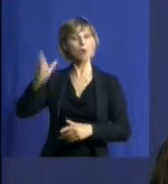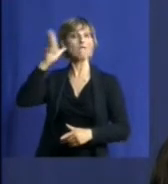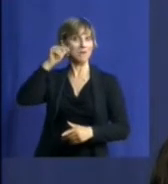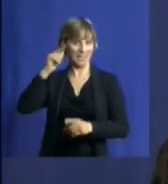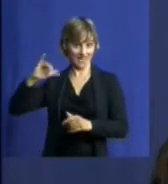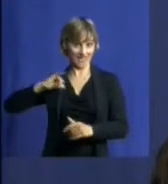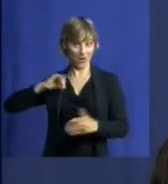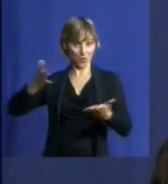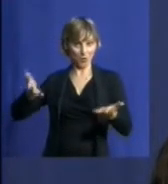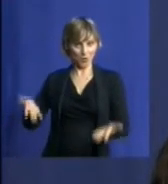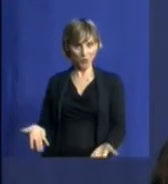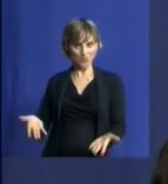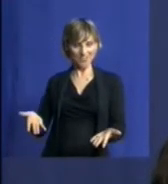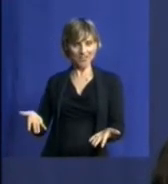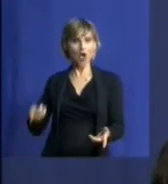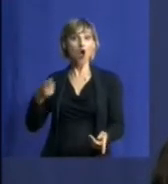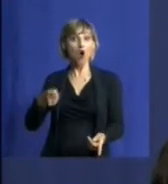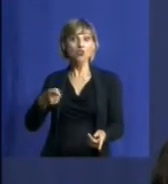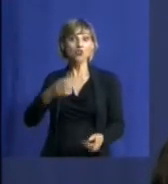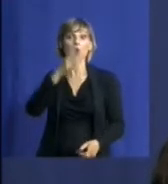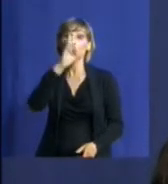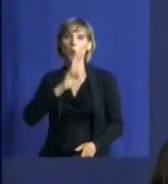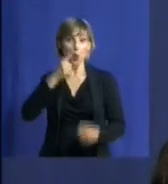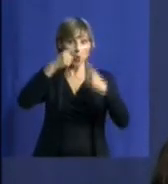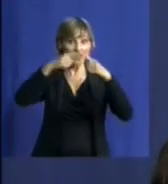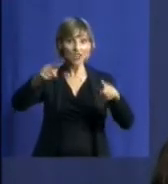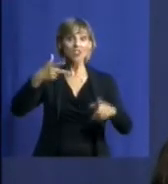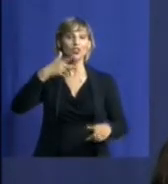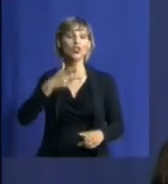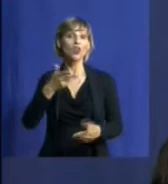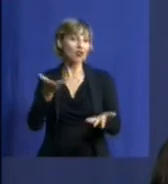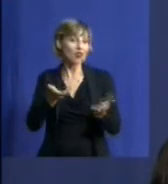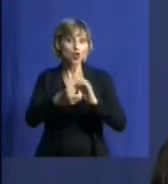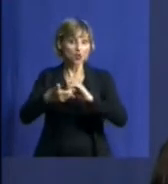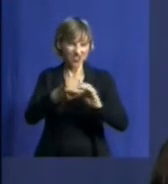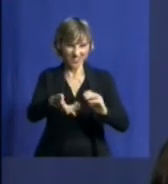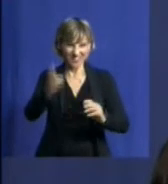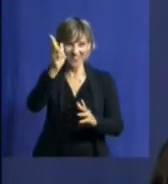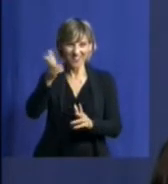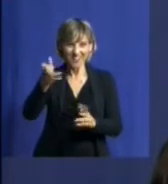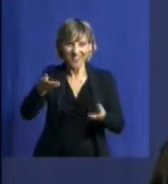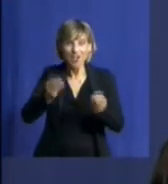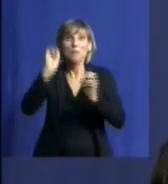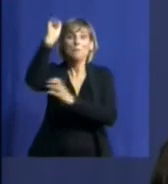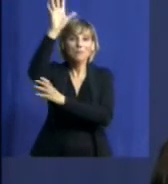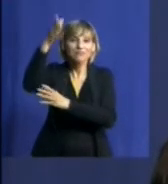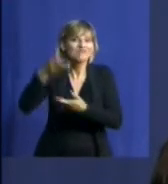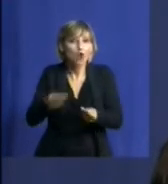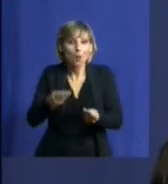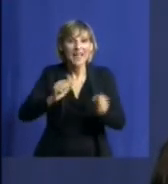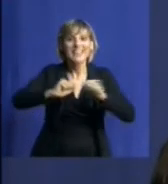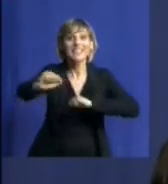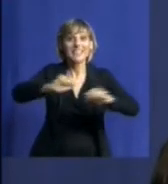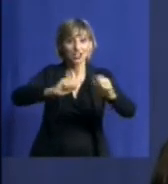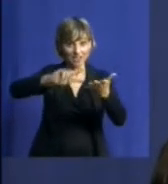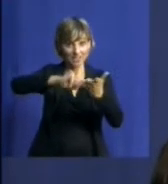Ragusa. Oggi hai un ruolo differente all'interno della società, che è appunto questo un po' di essere denominata anche come un dirigente tecnico, ma